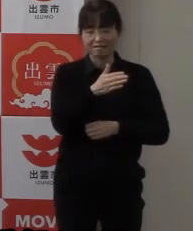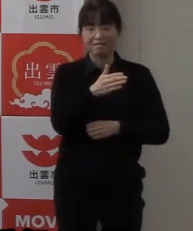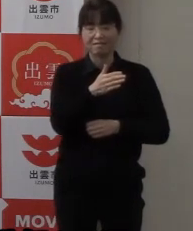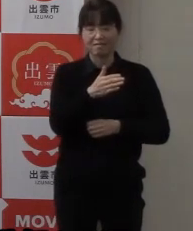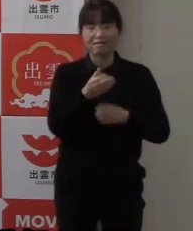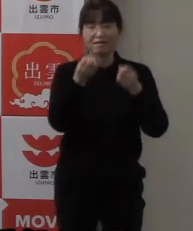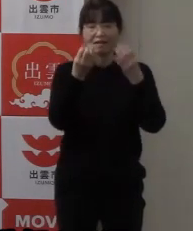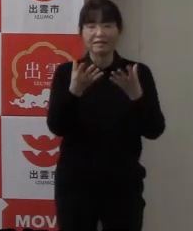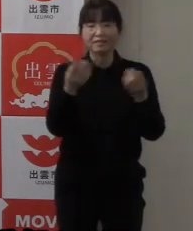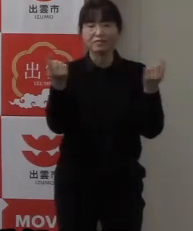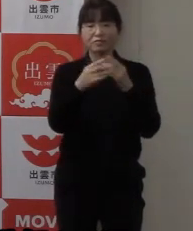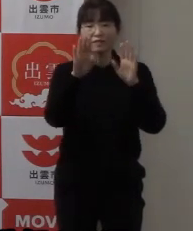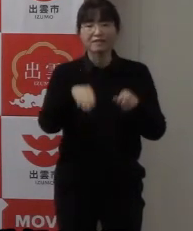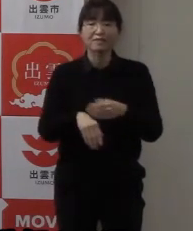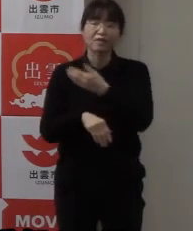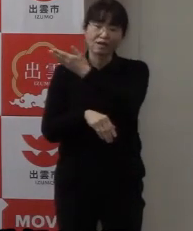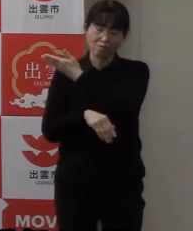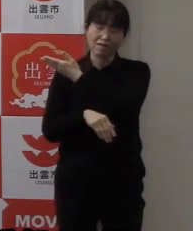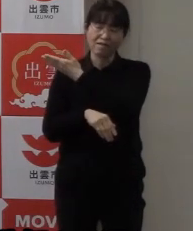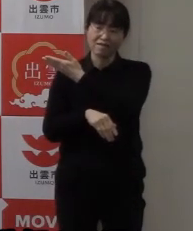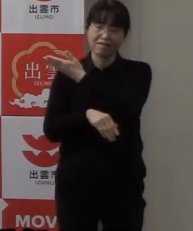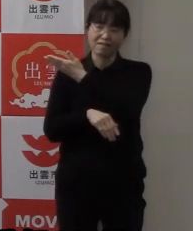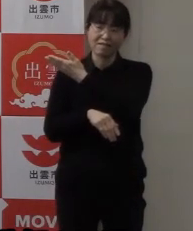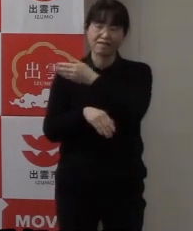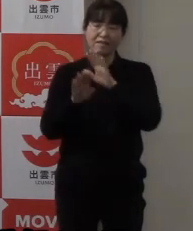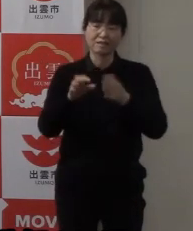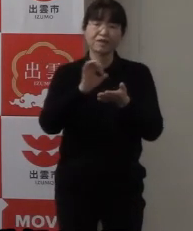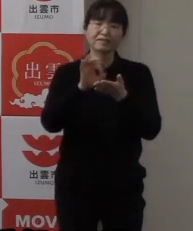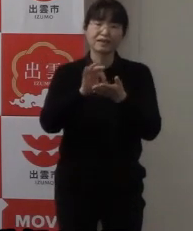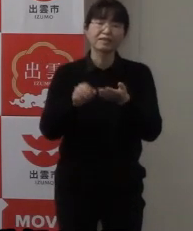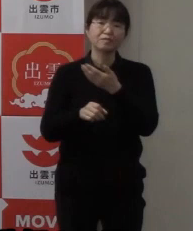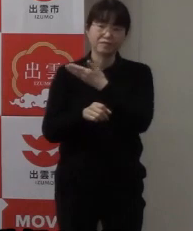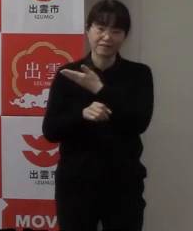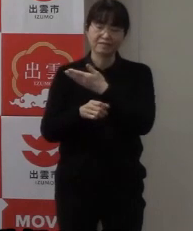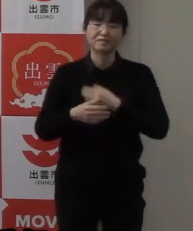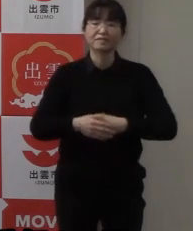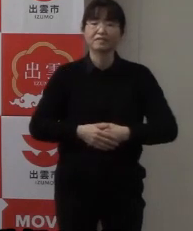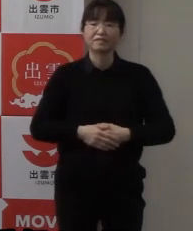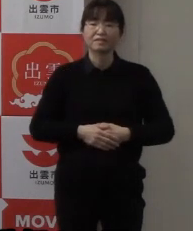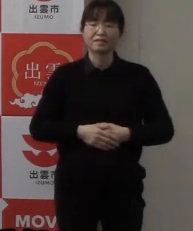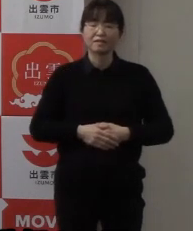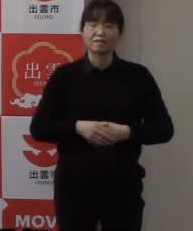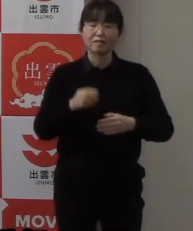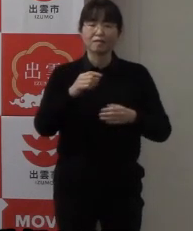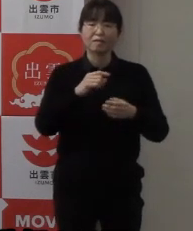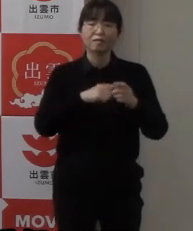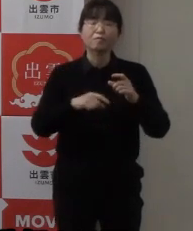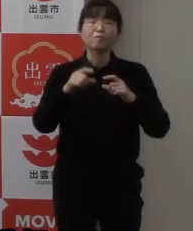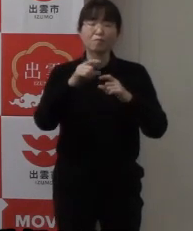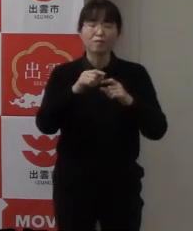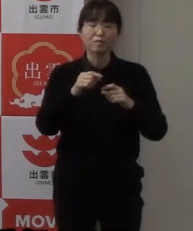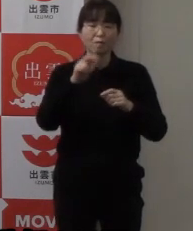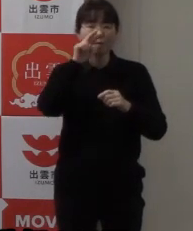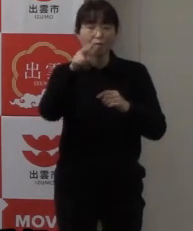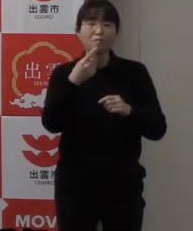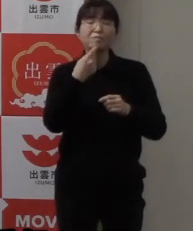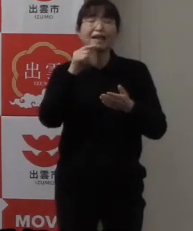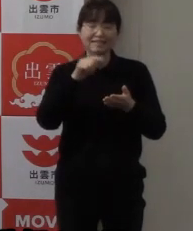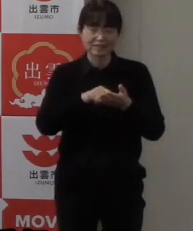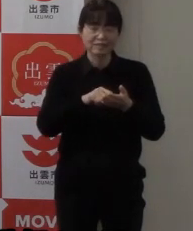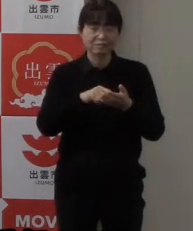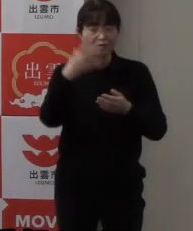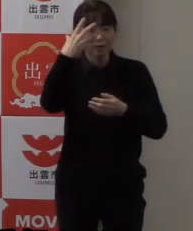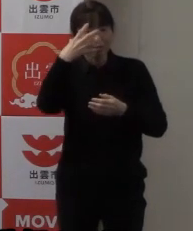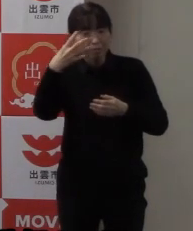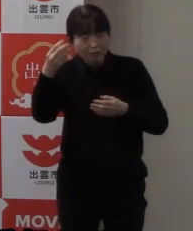ニューアルされたもので、今このホームページを使っておりますけれども、まあ、この度より見やすく、より使いやすく、より魅力的なホーム